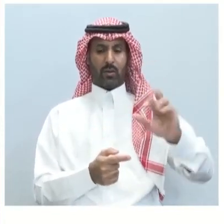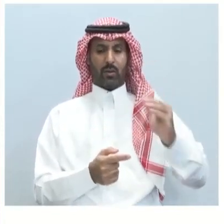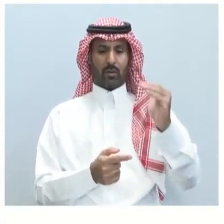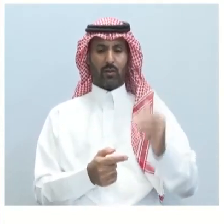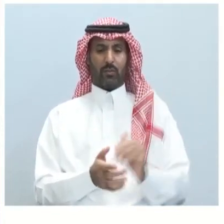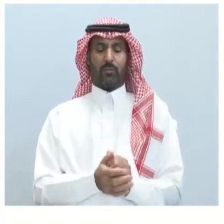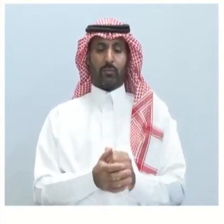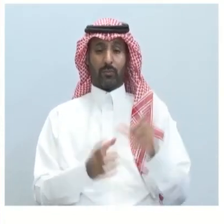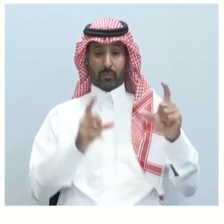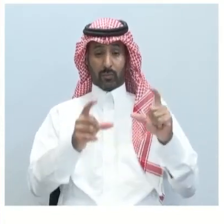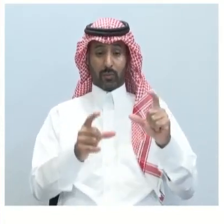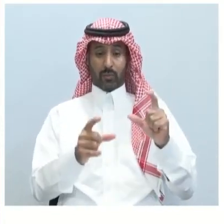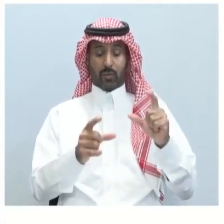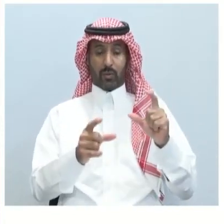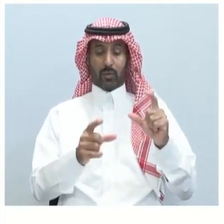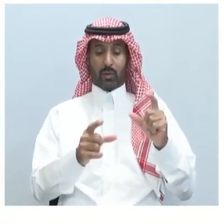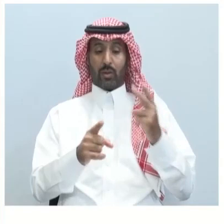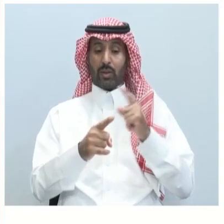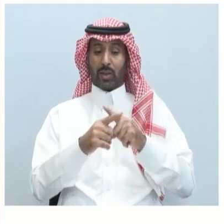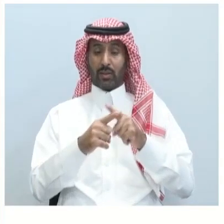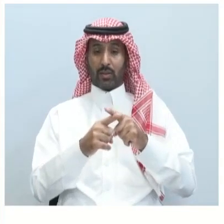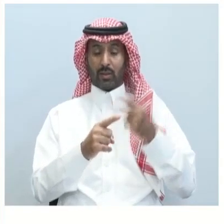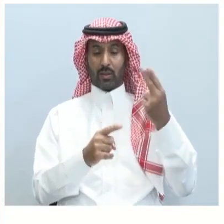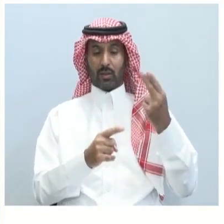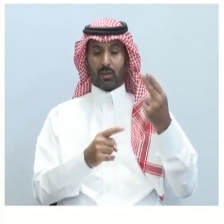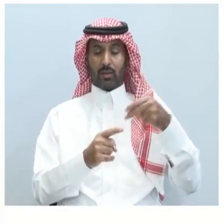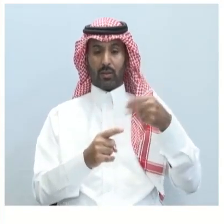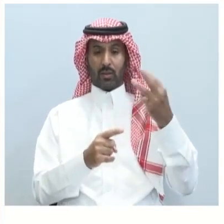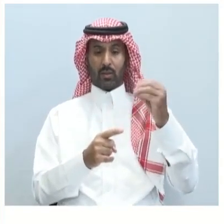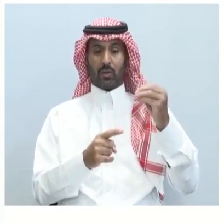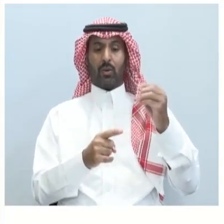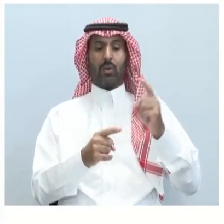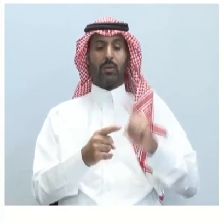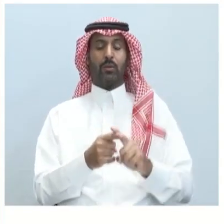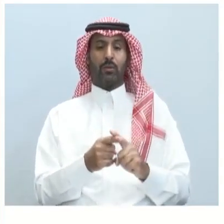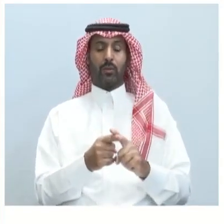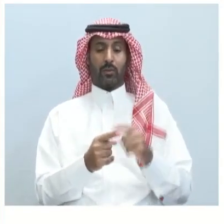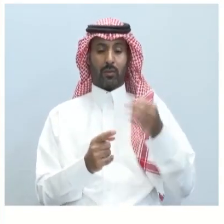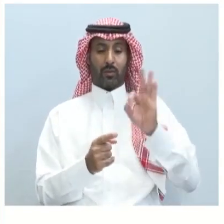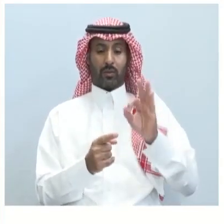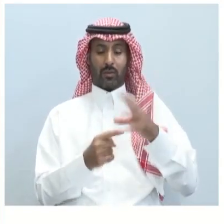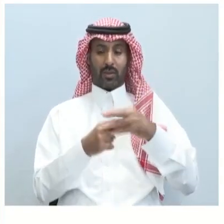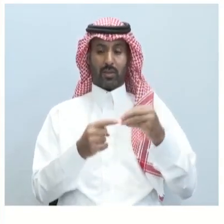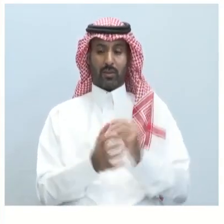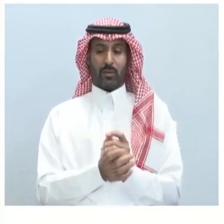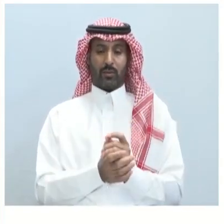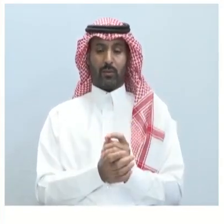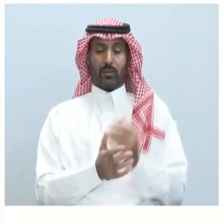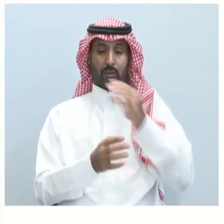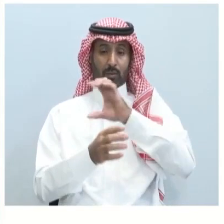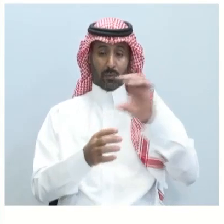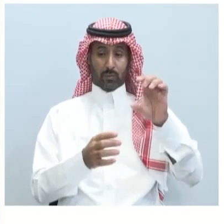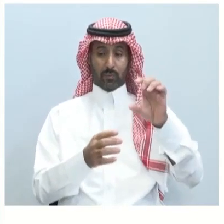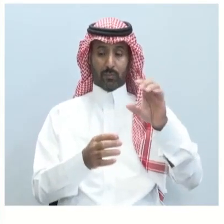تركيز مين الناتج الثاني اللي عند مين هنا اف سالب اف سالب هذه بالنسبه للنواتج نضعها وين في البسط